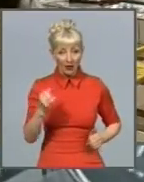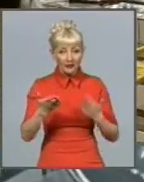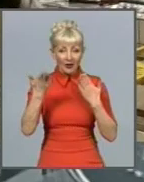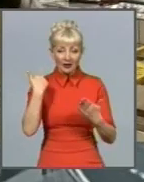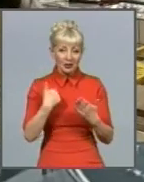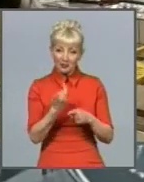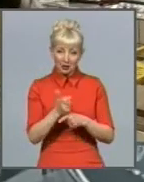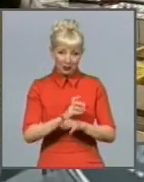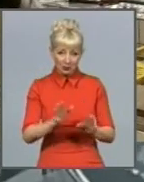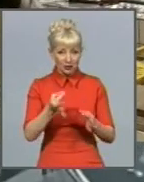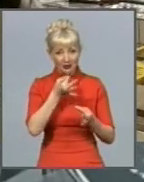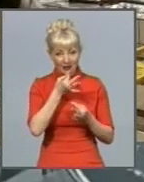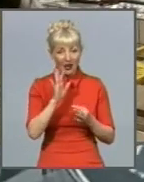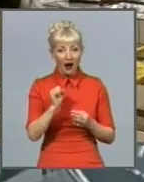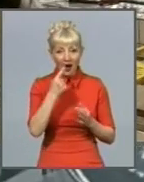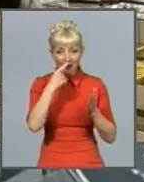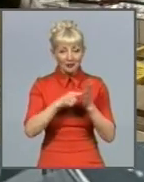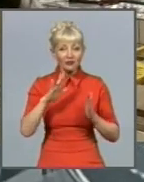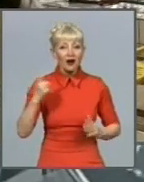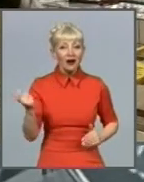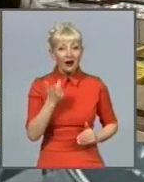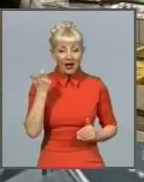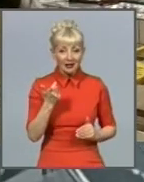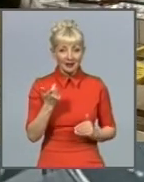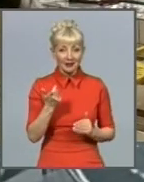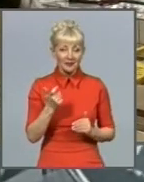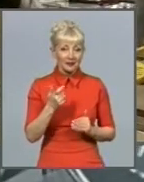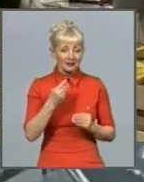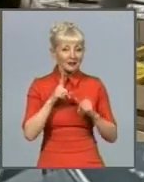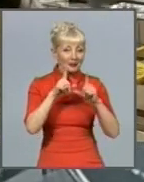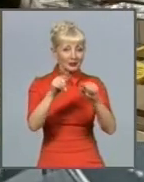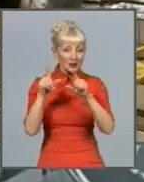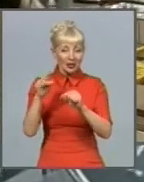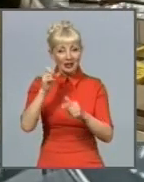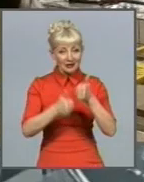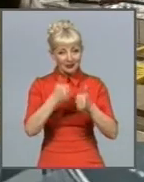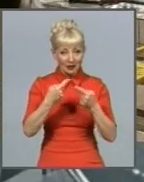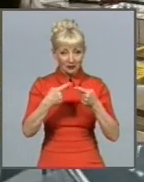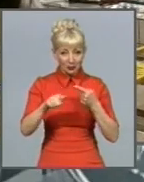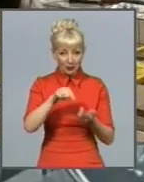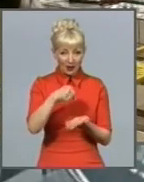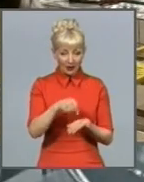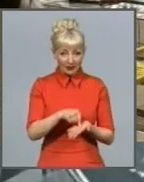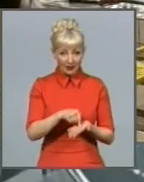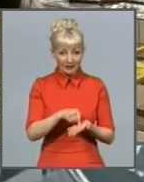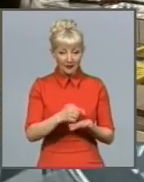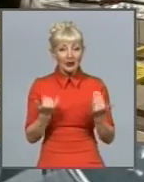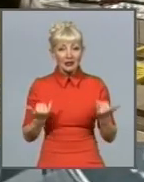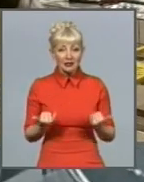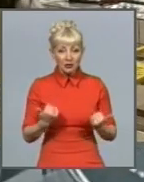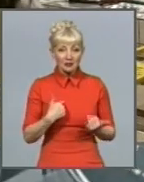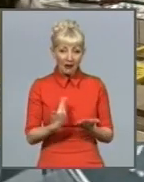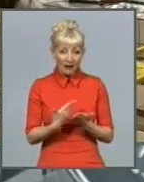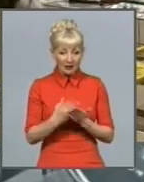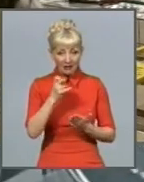вот в Харькове. Лучше было выезжать куда-то на соревнования в другие города. А вот сейчас, мне кажется, намного лучше, когда вот